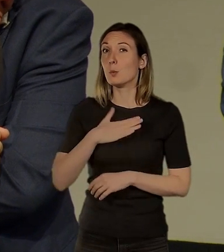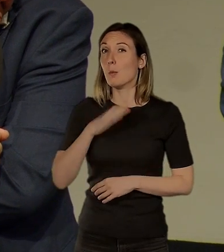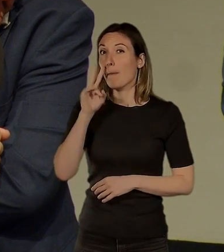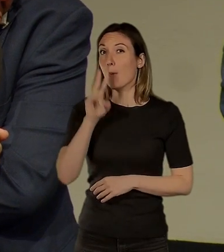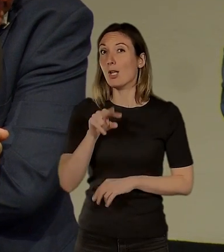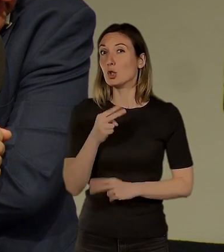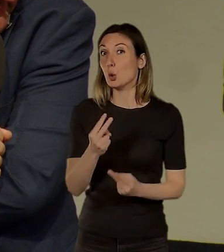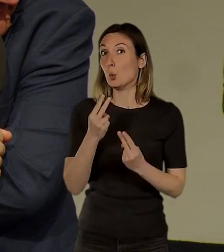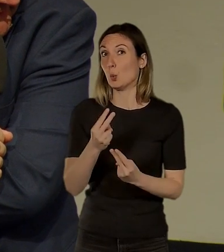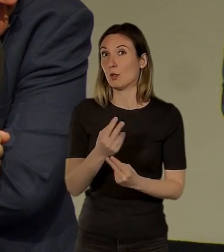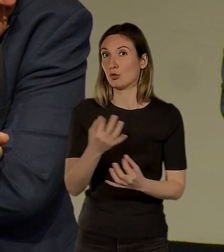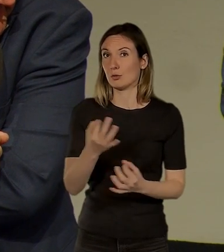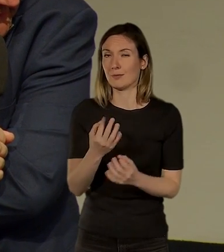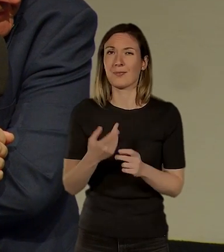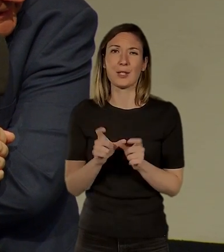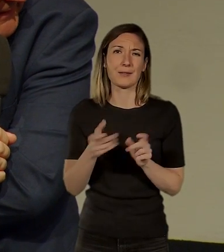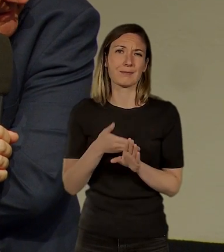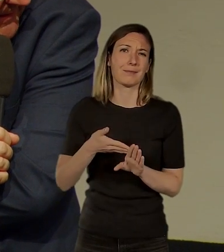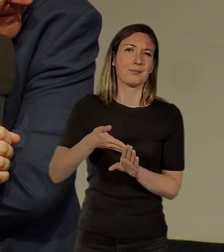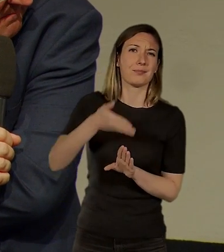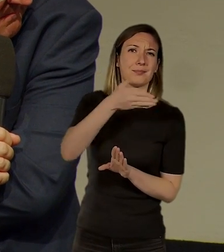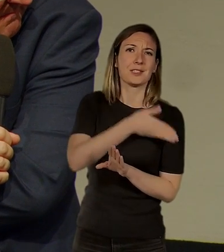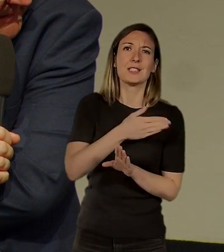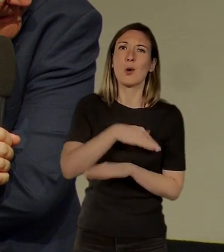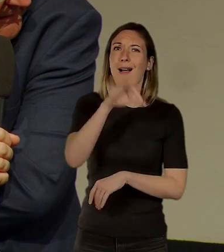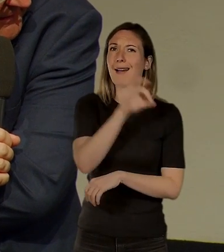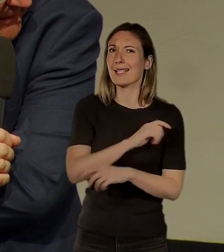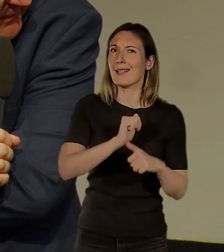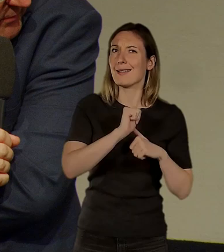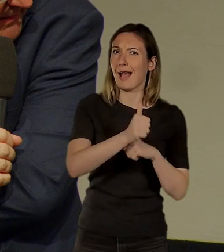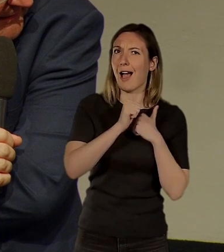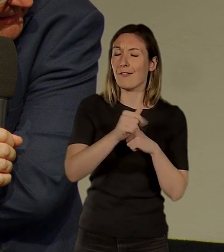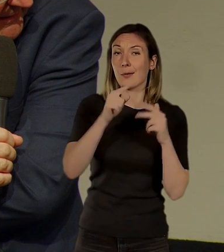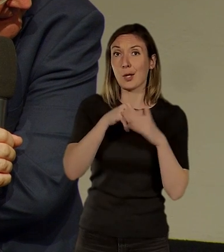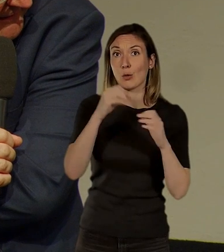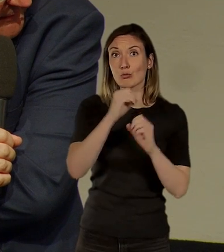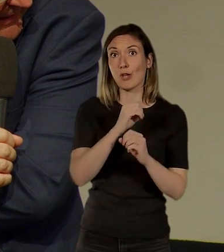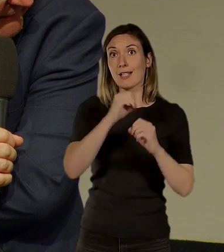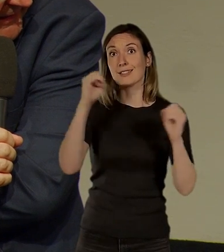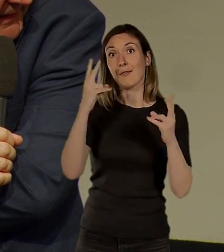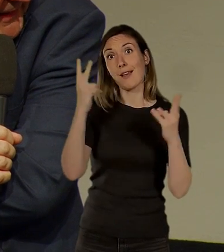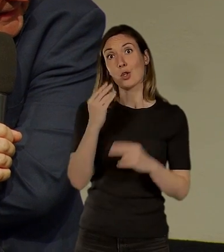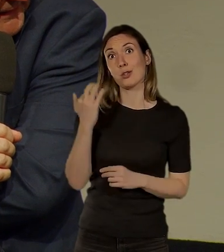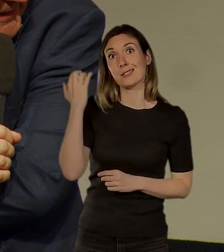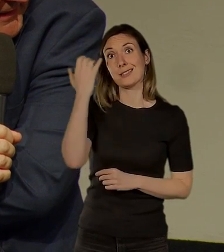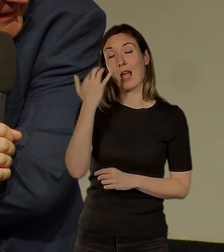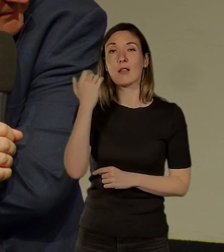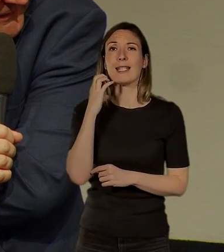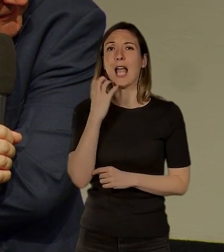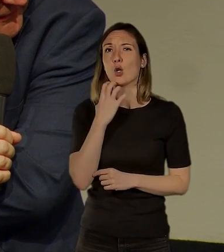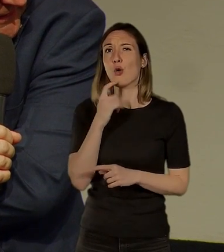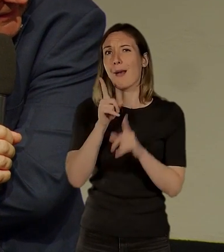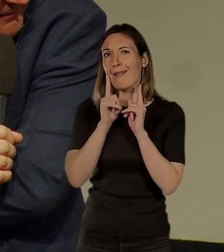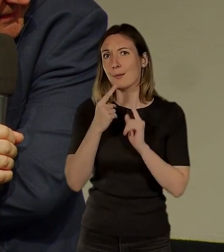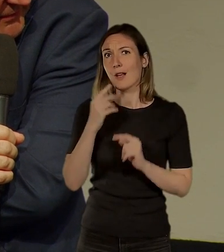snu, který představili ty GL architekti, tak jak říkal Kuba Hendrich vlastně správně, tak my